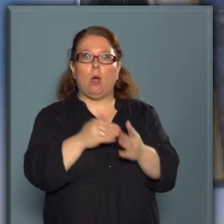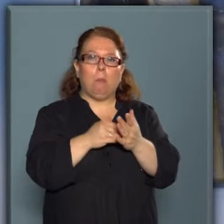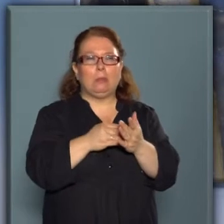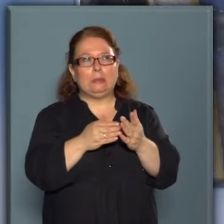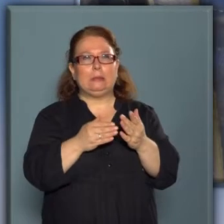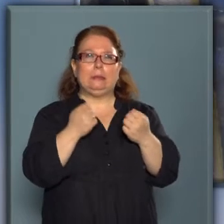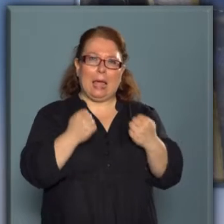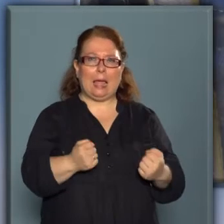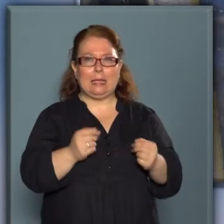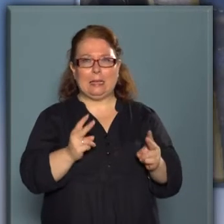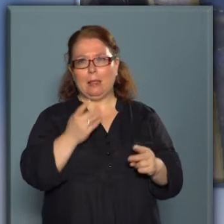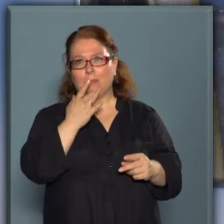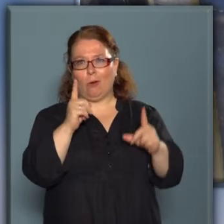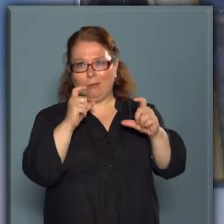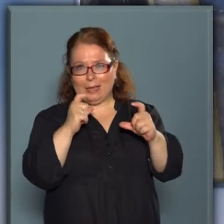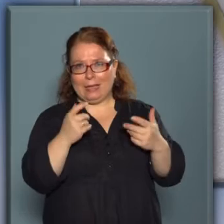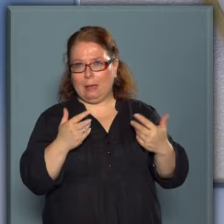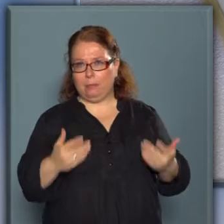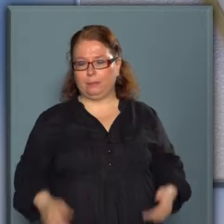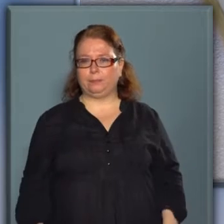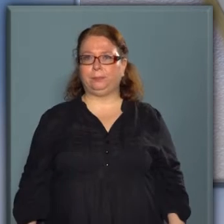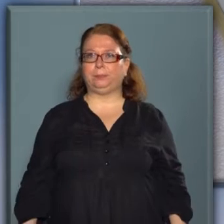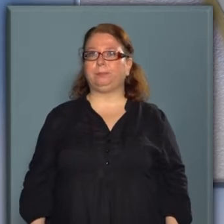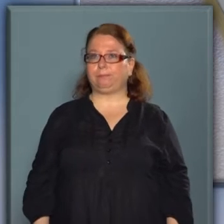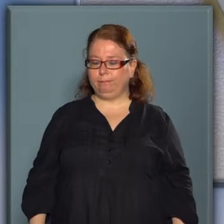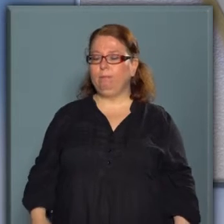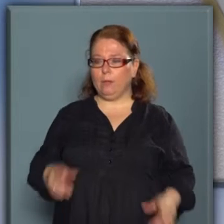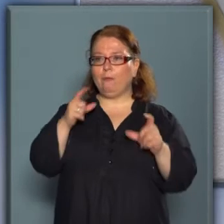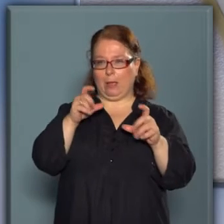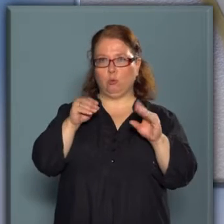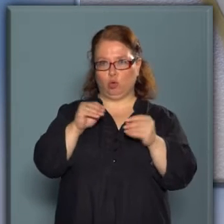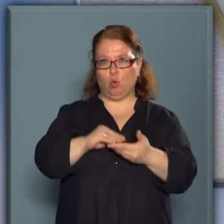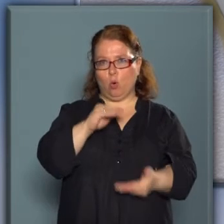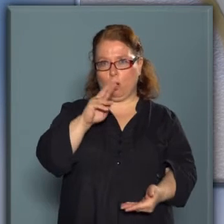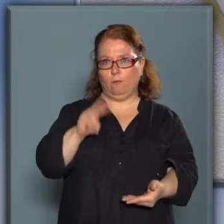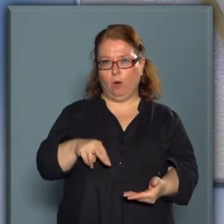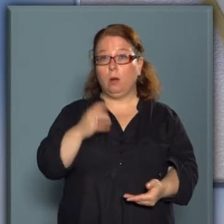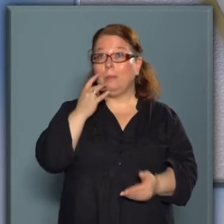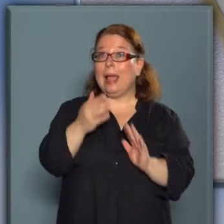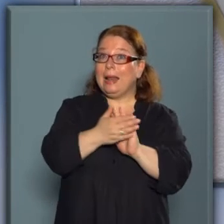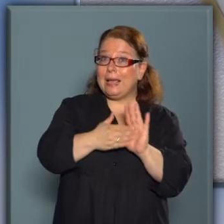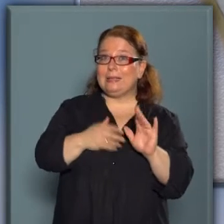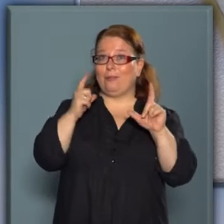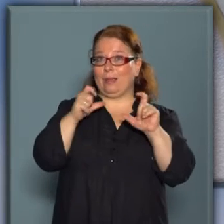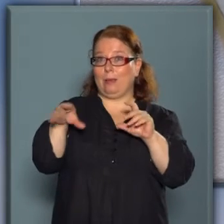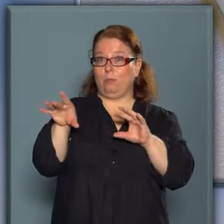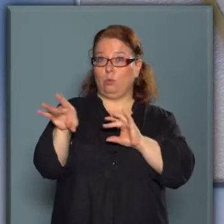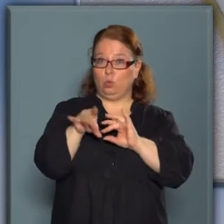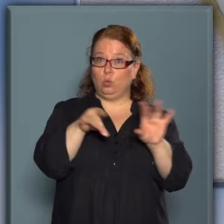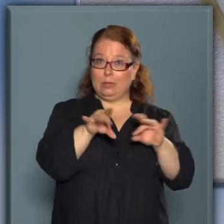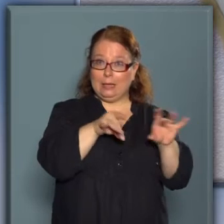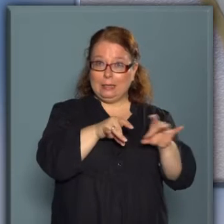esetleg nehézséget okoznak, például fényképek esetén? Fénykép is sok van. Amikor elkezdték a fényképeket